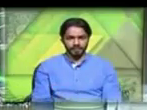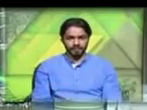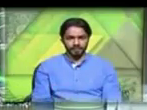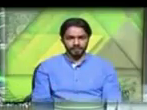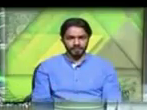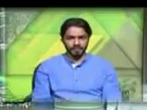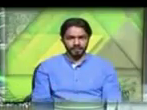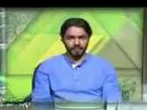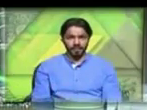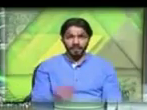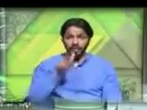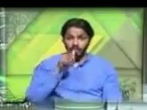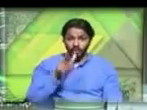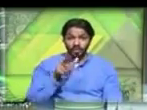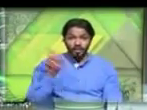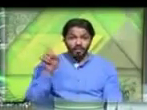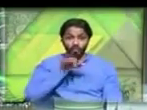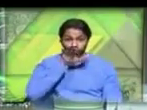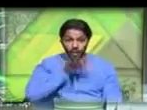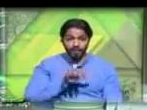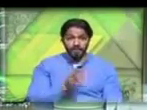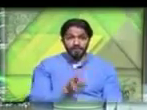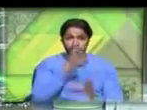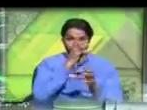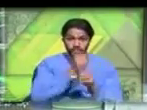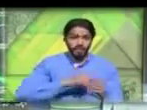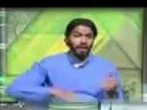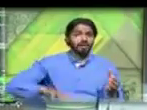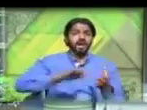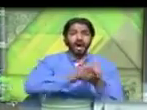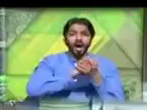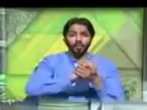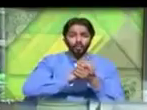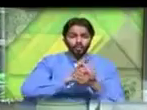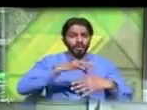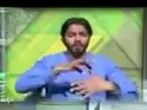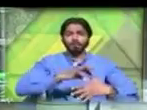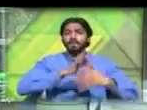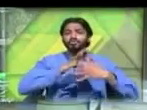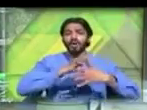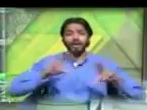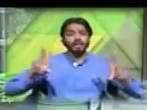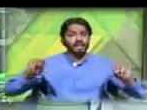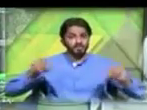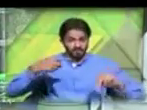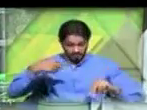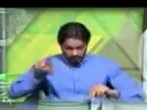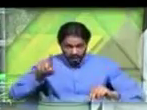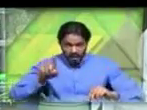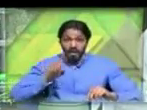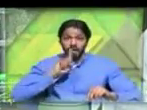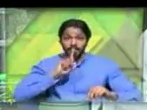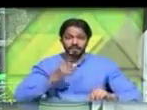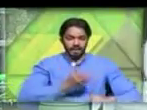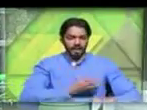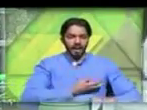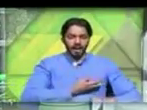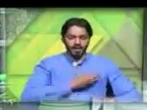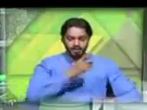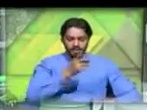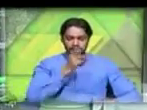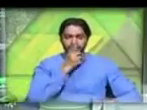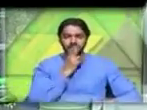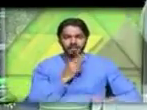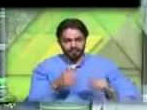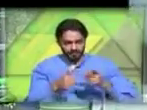يقول، هم رجال ونحن رجال إن سرنا على دربهم، إن رفعنا نفس الراية التي رفعوا